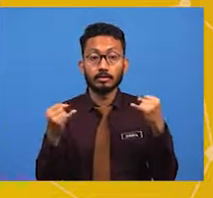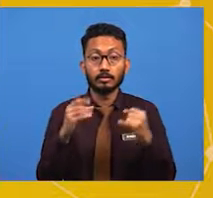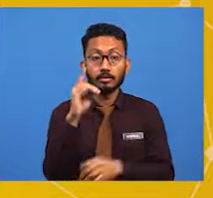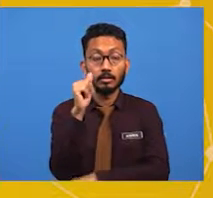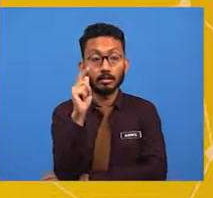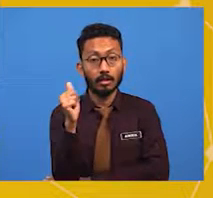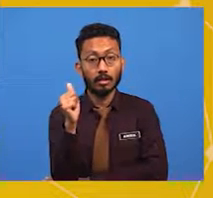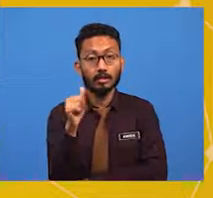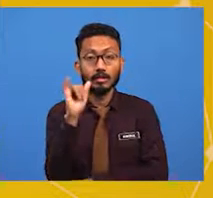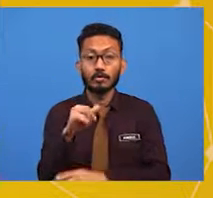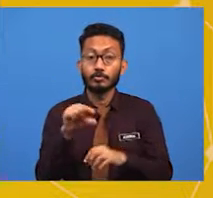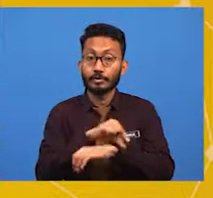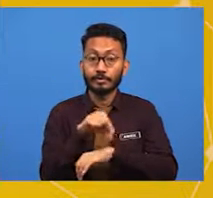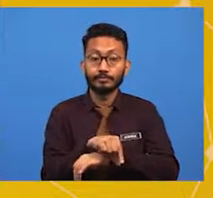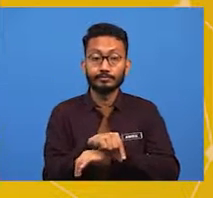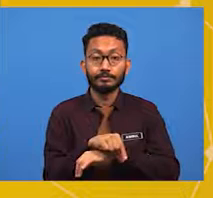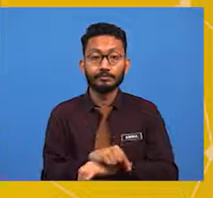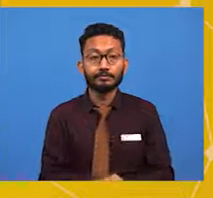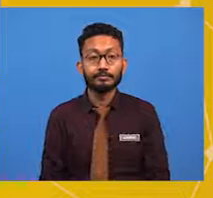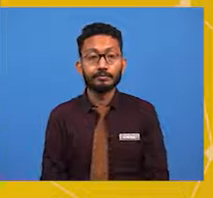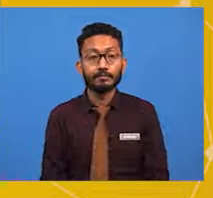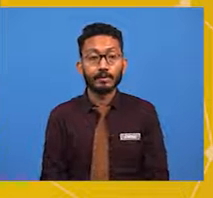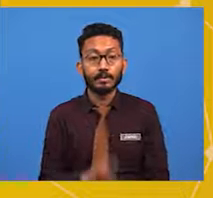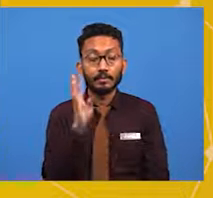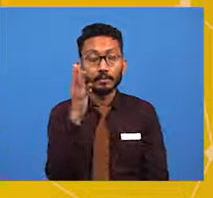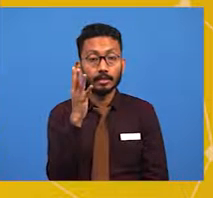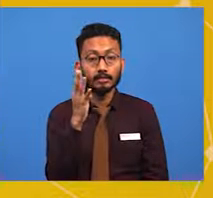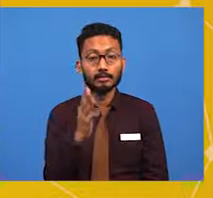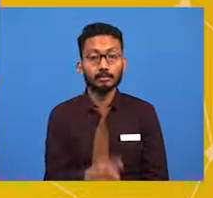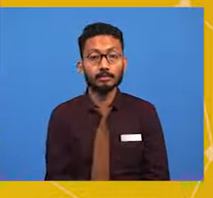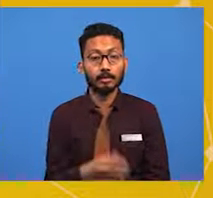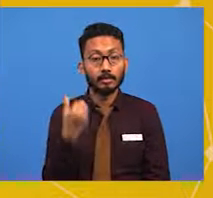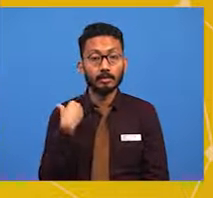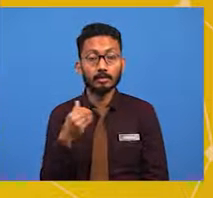digunakan. Manakala 14